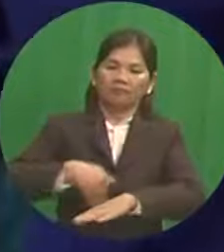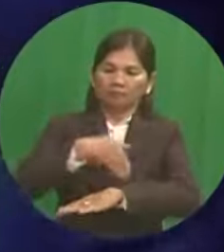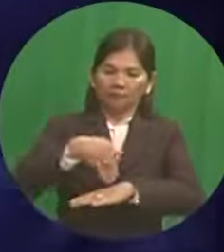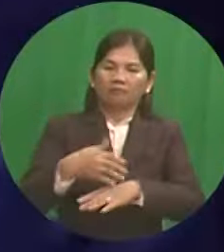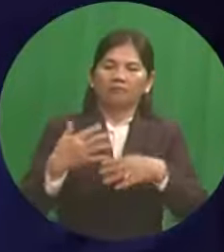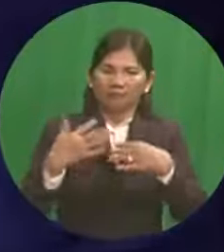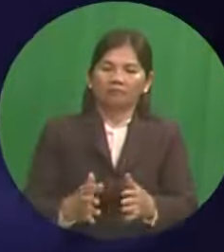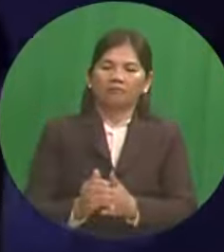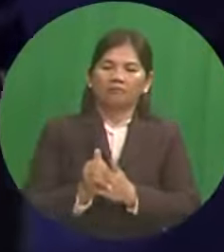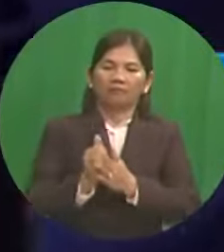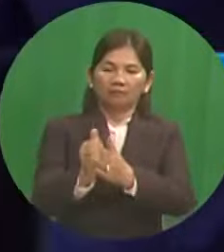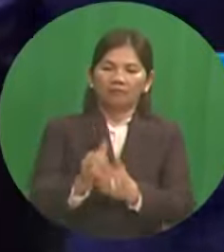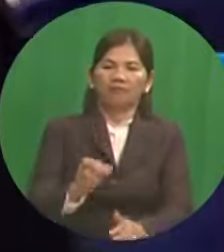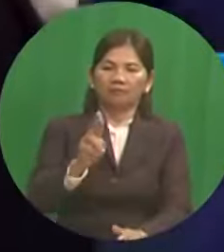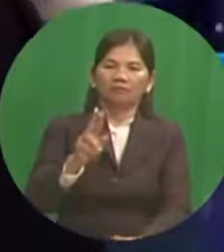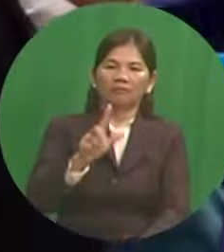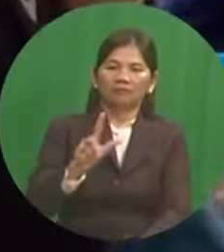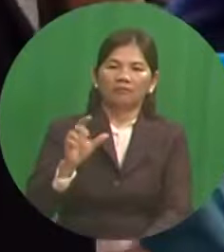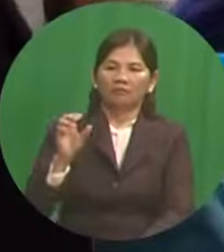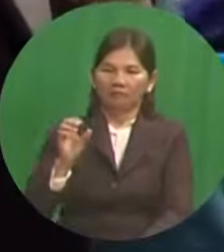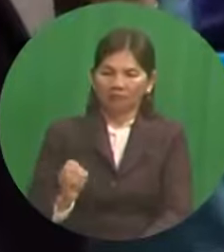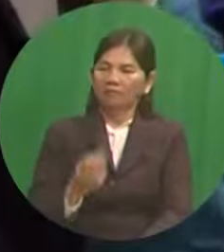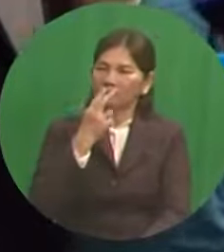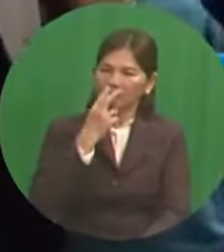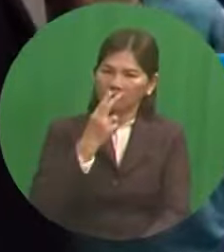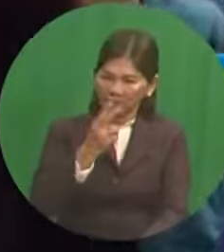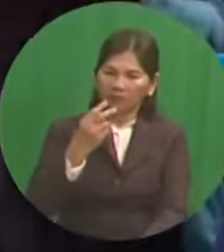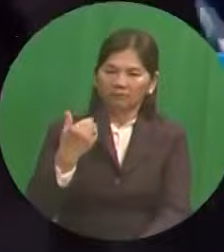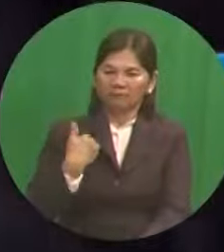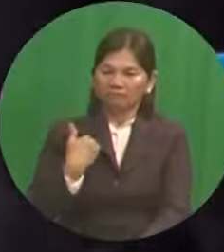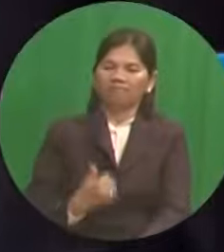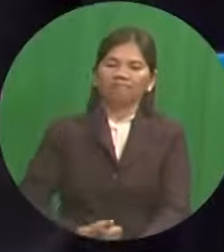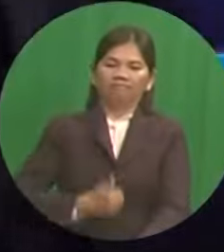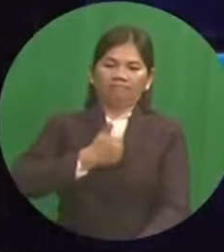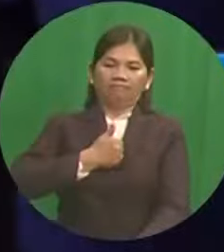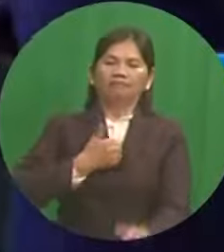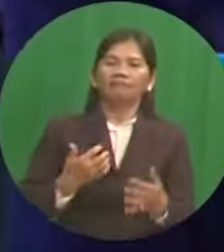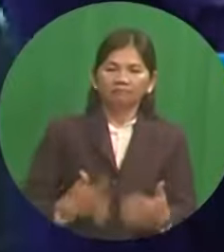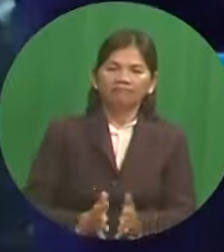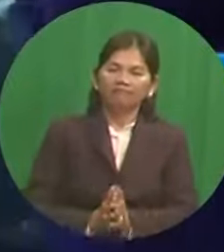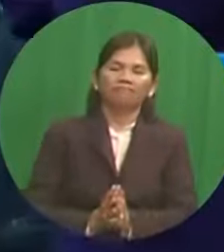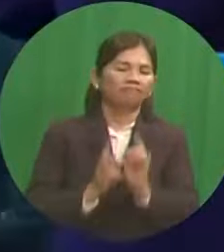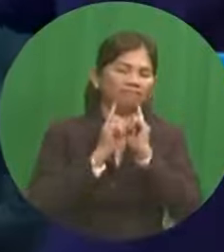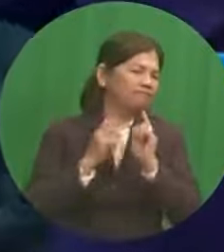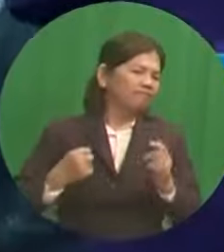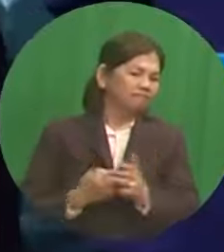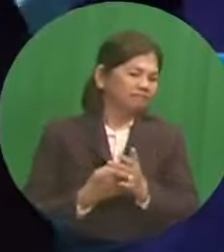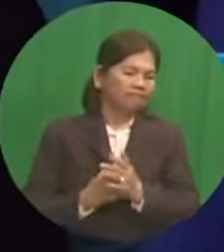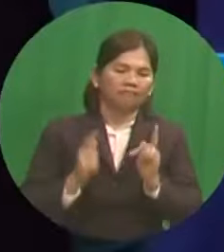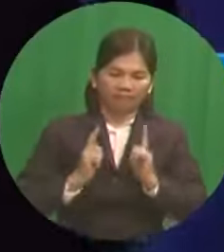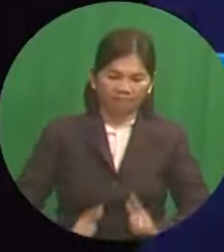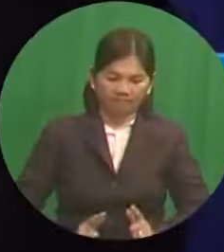ក៏ដូចជាការដឹកនាំរបស់លោកម៉ាក្រុងដែលពួកគេមើលឃើញថាមានភាពក្រអឺតក្រទមនិងហួសចិត្តនឹងជីវិតរបស់ពួ